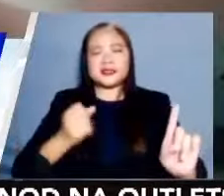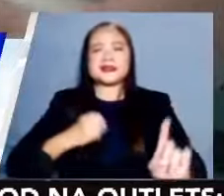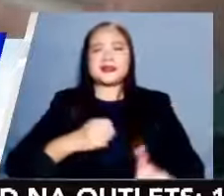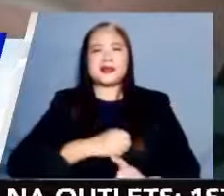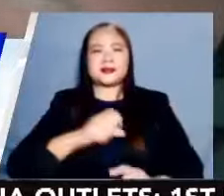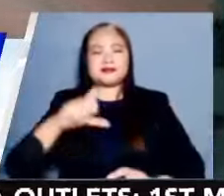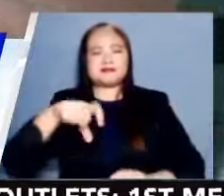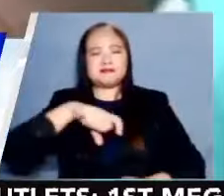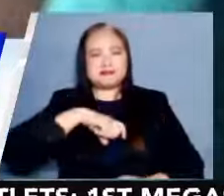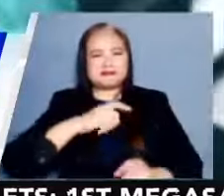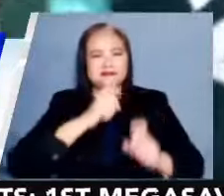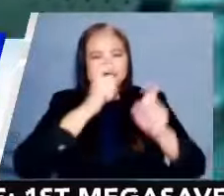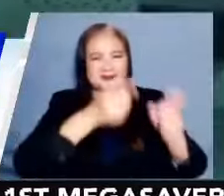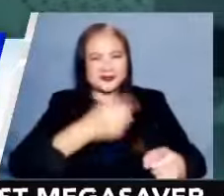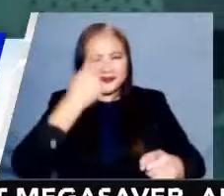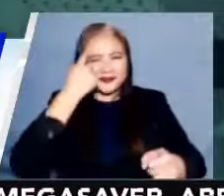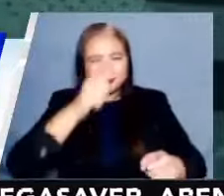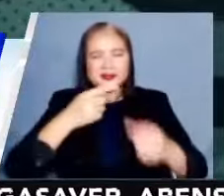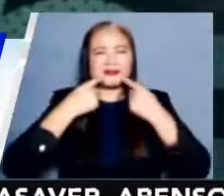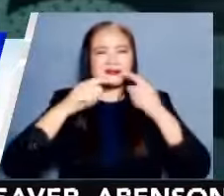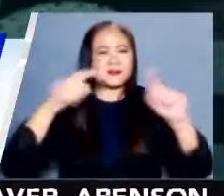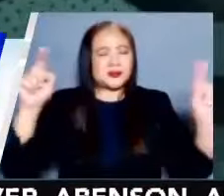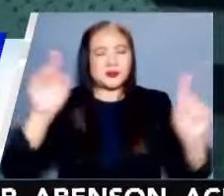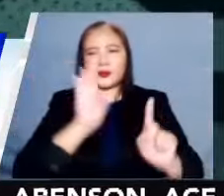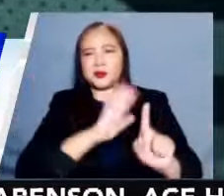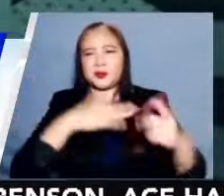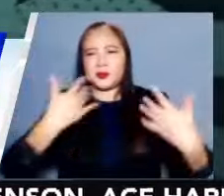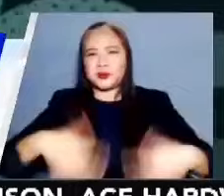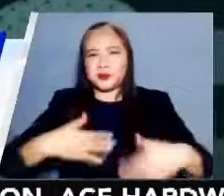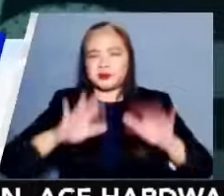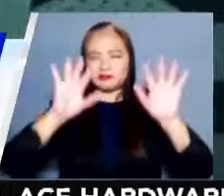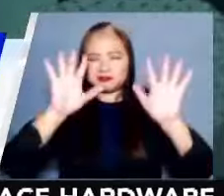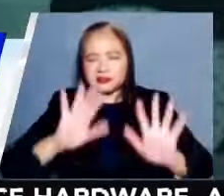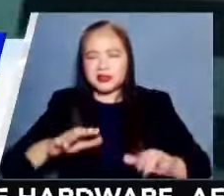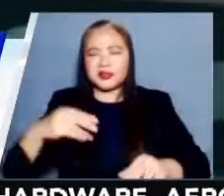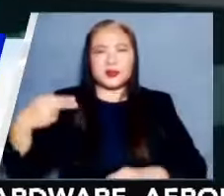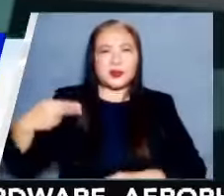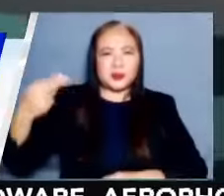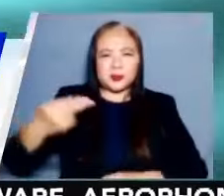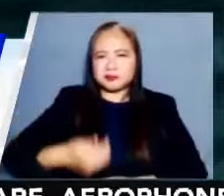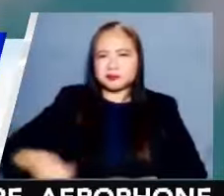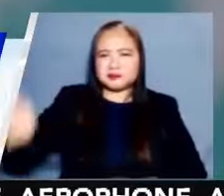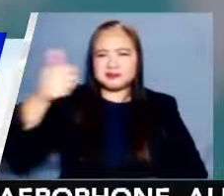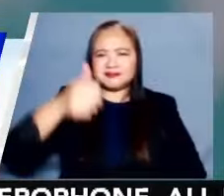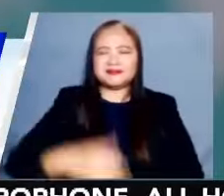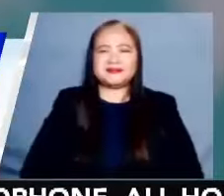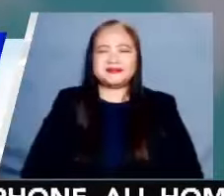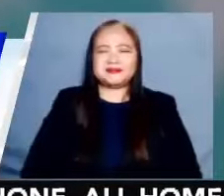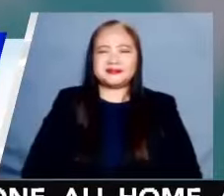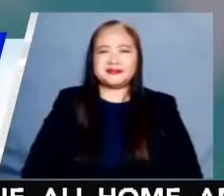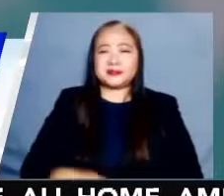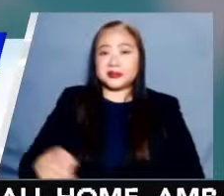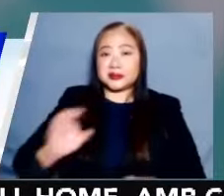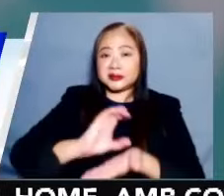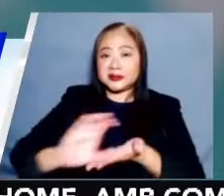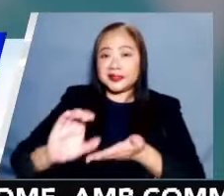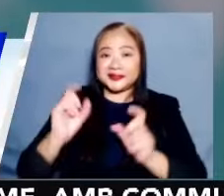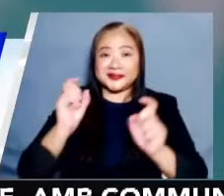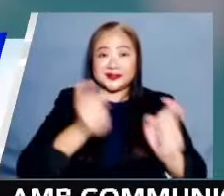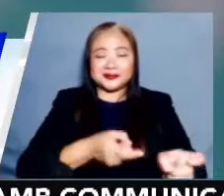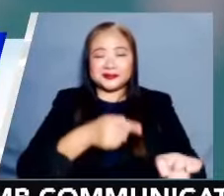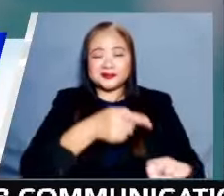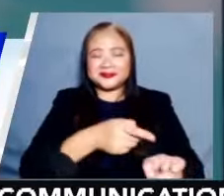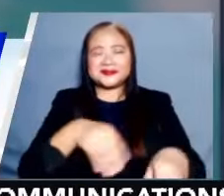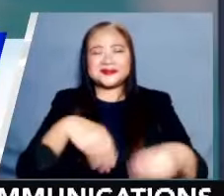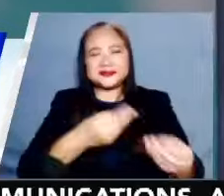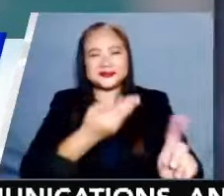Carlos para sa kanyang outstanding at historic na pagkapanalo. Kabilang naman sa cash incentives na matatanggap ni Carlos ang